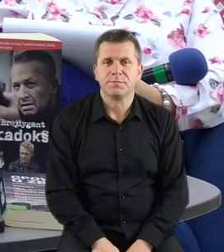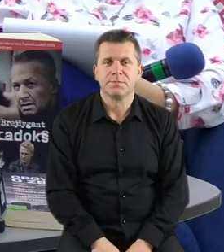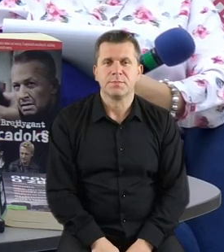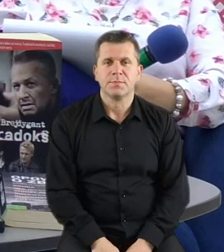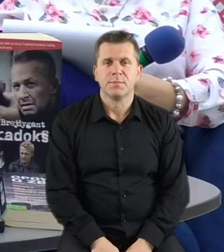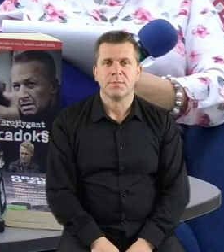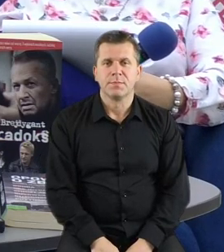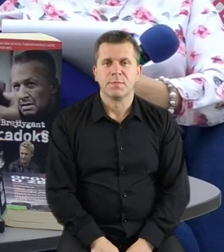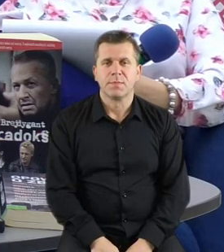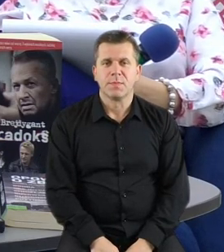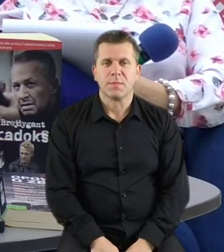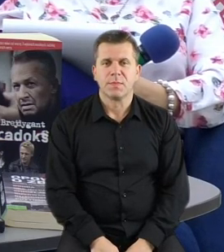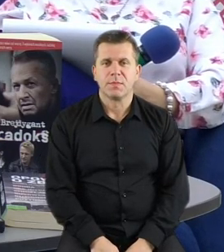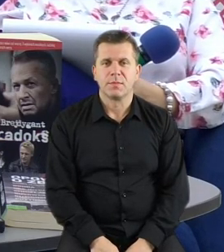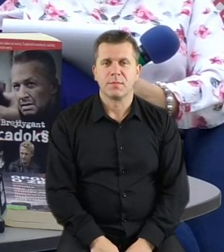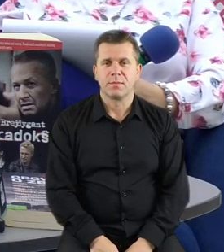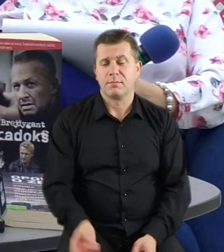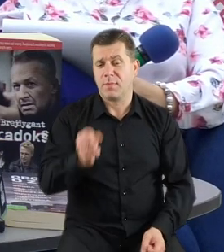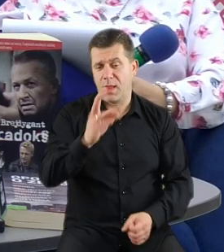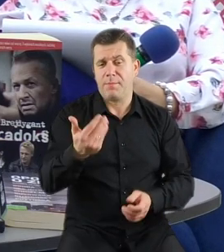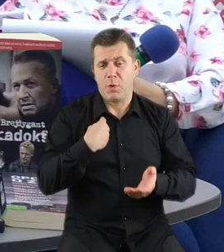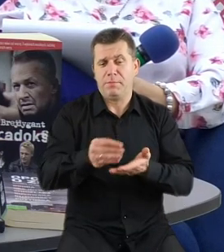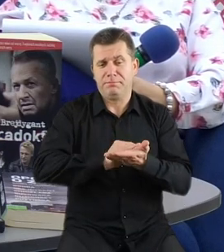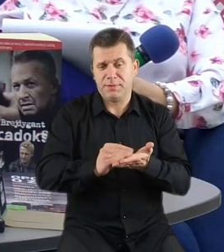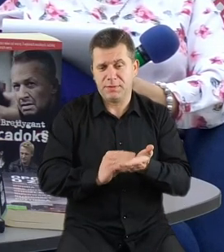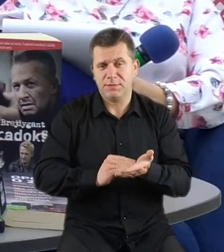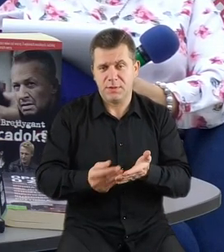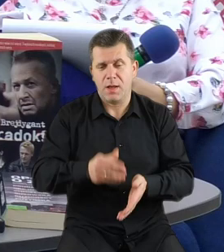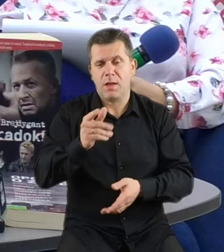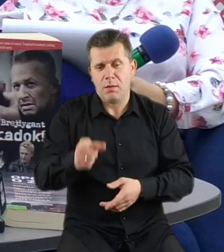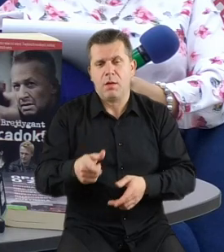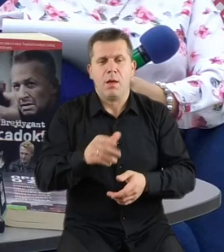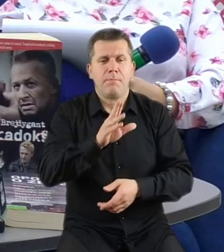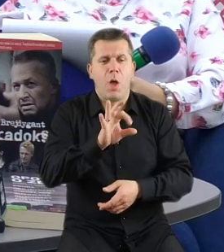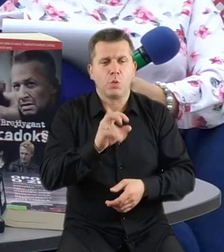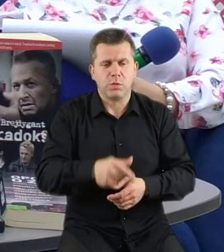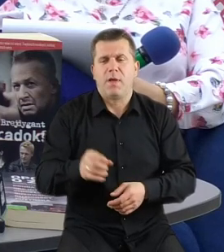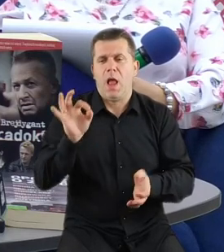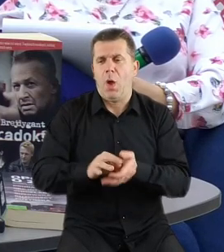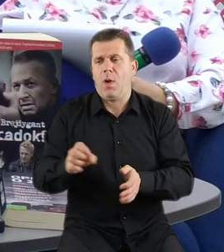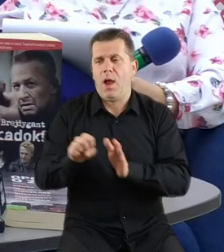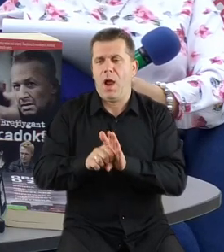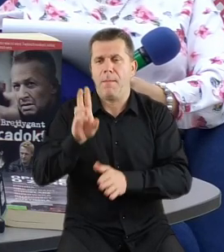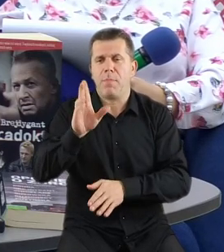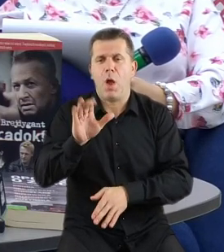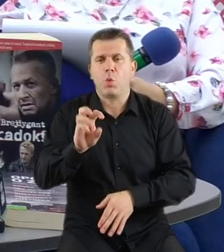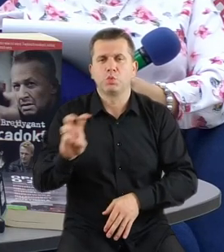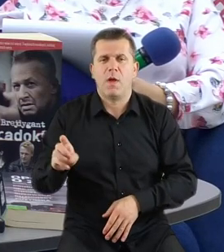I to tak, no pisałem to pod Bogusława, dostałem Bogusława, no bo ten, to miał być